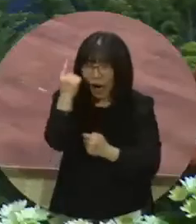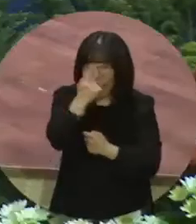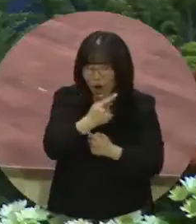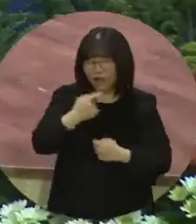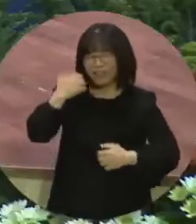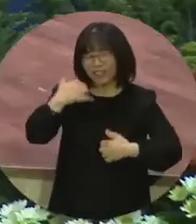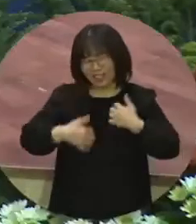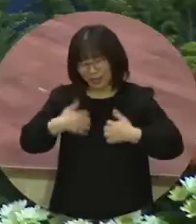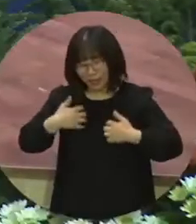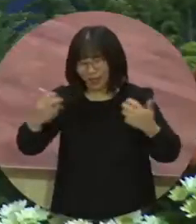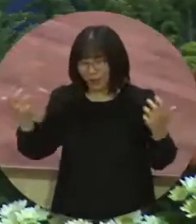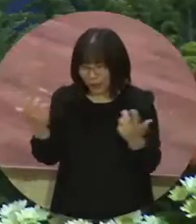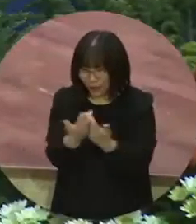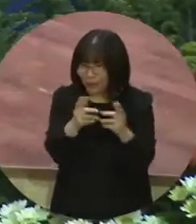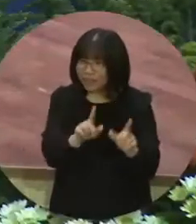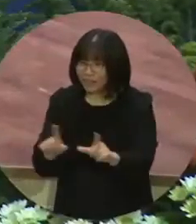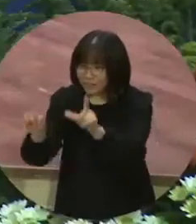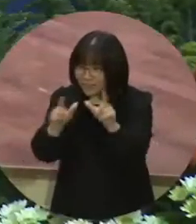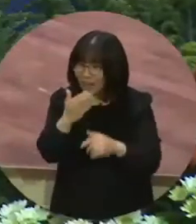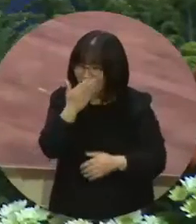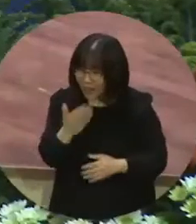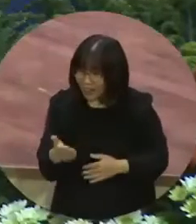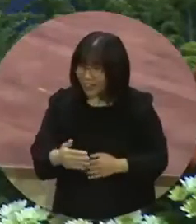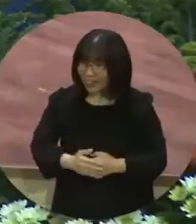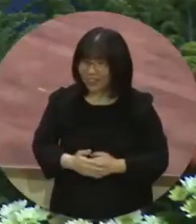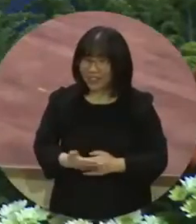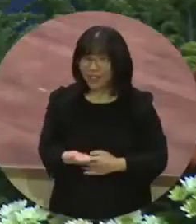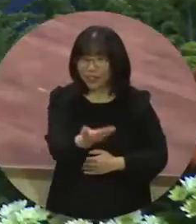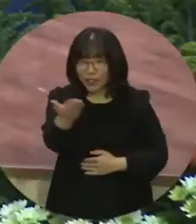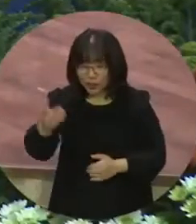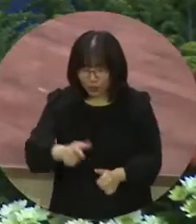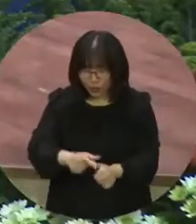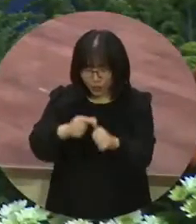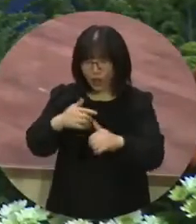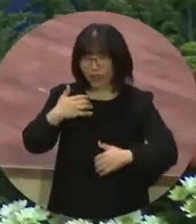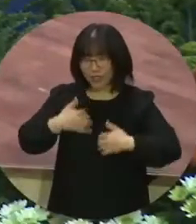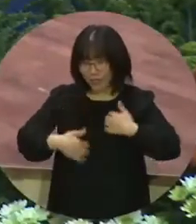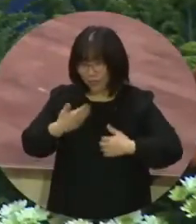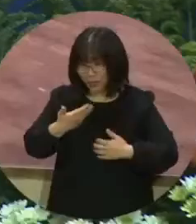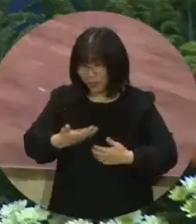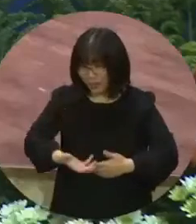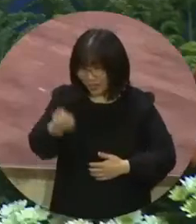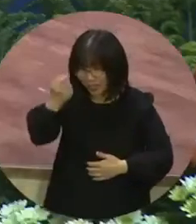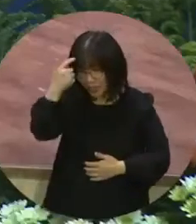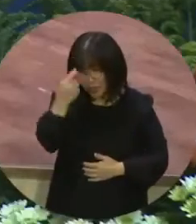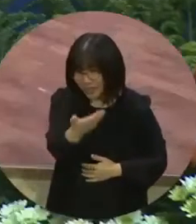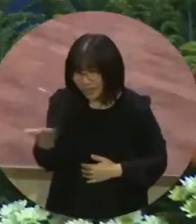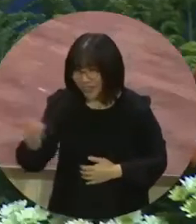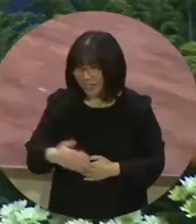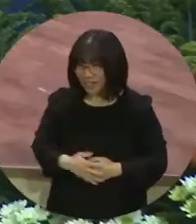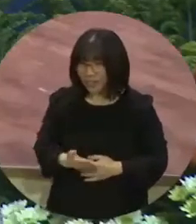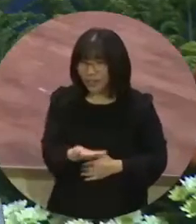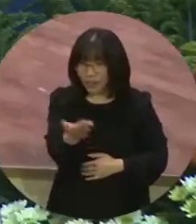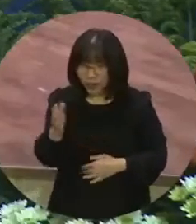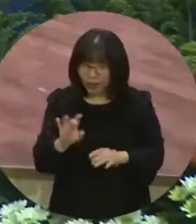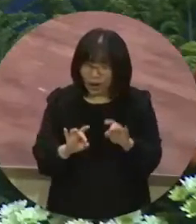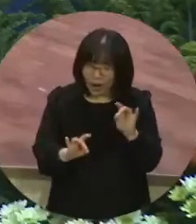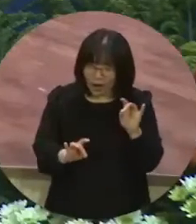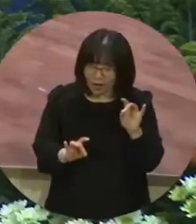삶을 살게 하신다. 여러분에게 구원의 기쁨이 있습니까? 여러분이 가만히